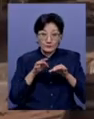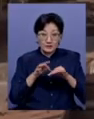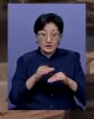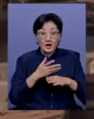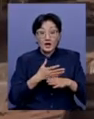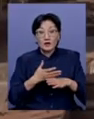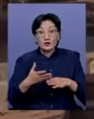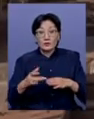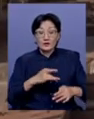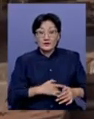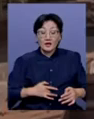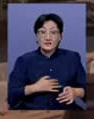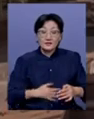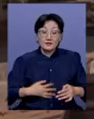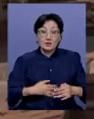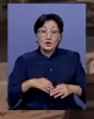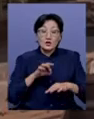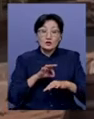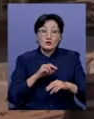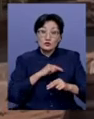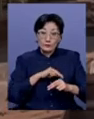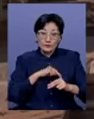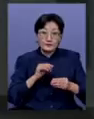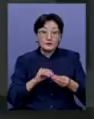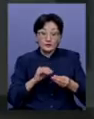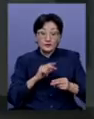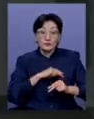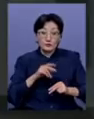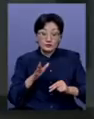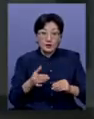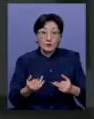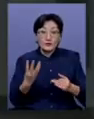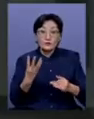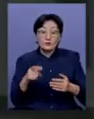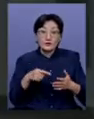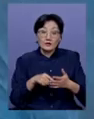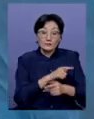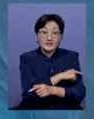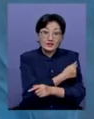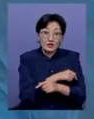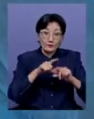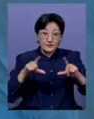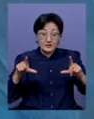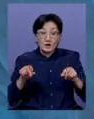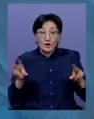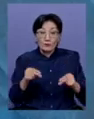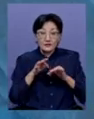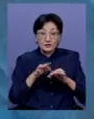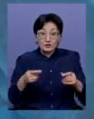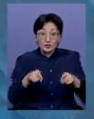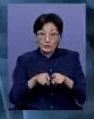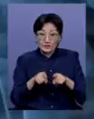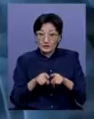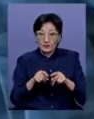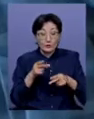арғай асқазанның жұмысы қалыпты, арғай қызметін атқарады. Бүгінгі 4-ші қалалық клиникалық ауруханада сәтті өткен осынау